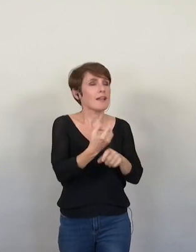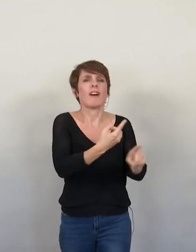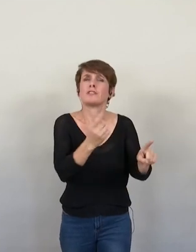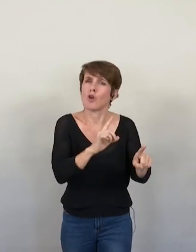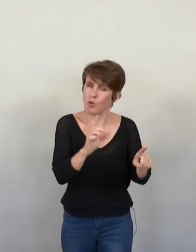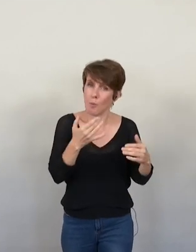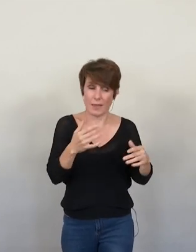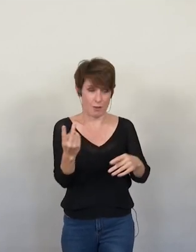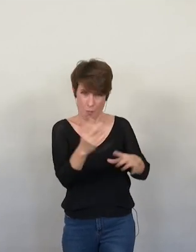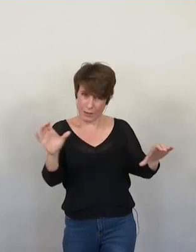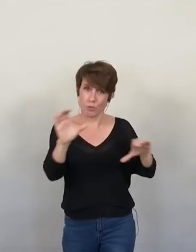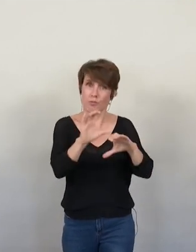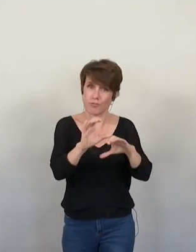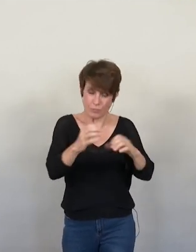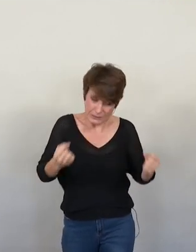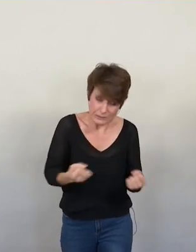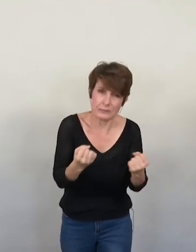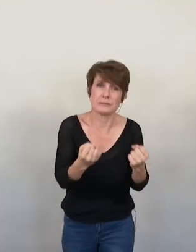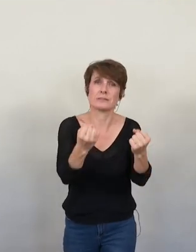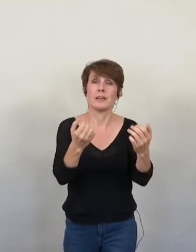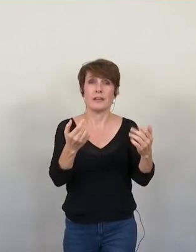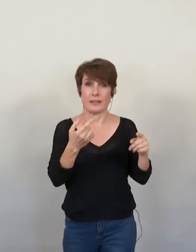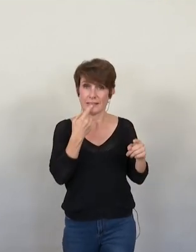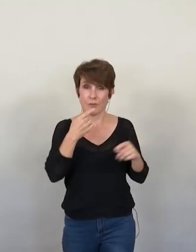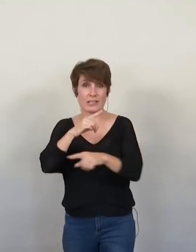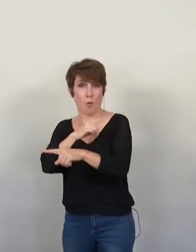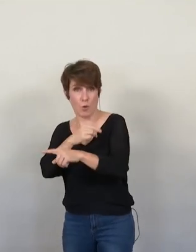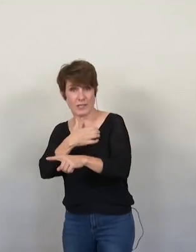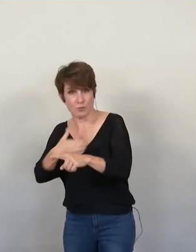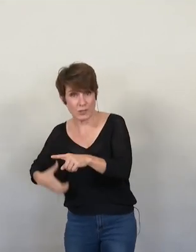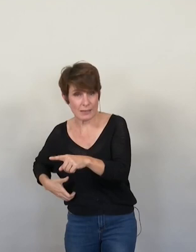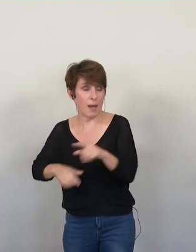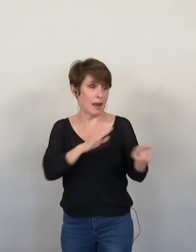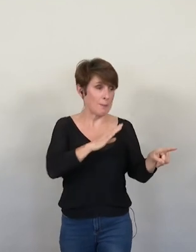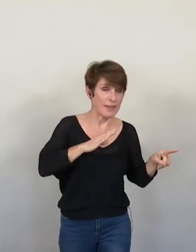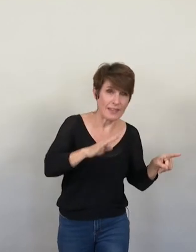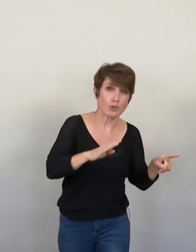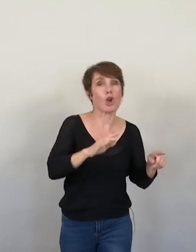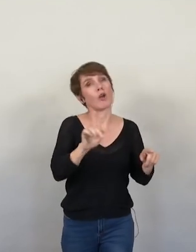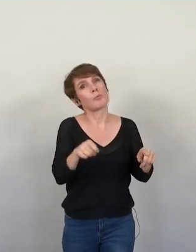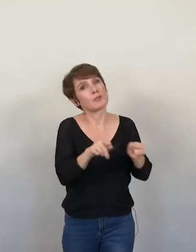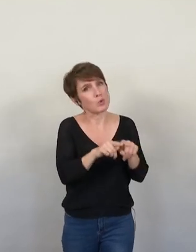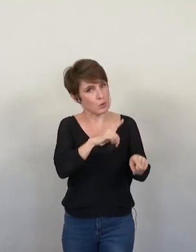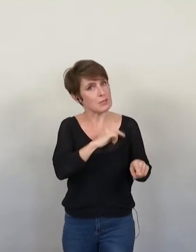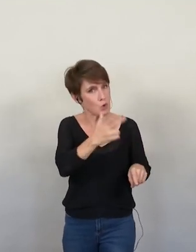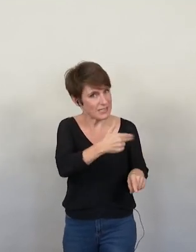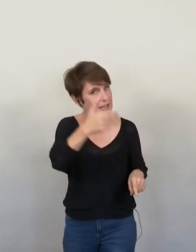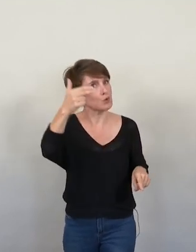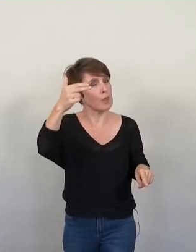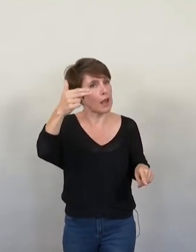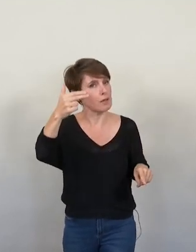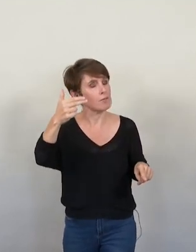ouvrière et chacun de ces maillons de la police municipal les médiateurs la police nationale évidemment donc c'est le le pouvoir